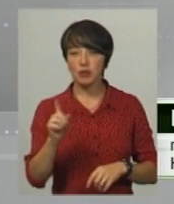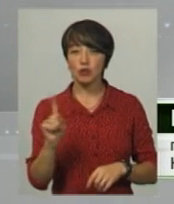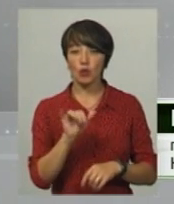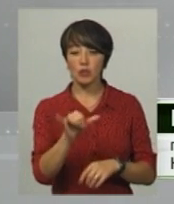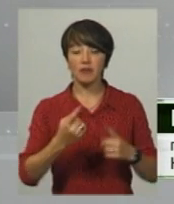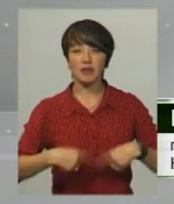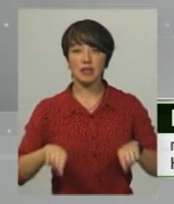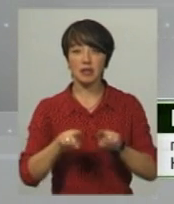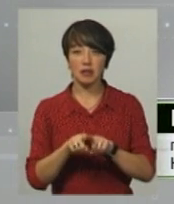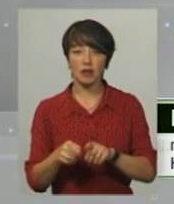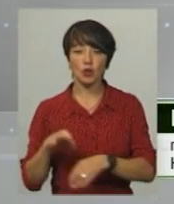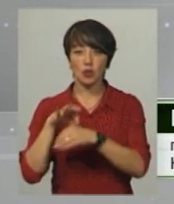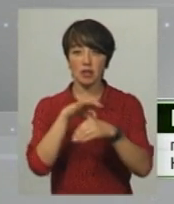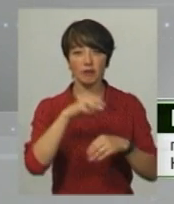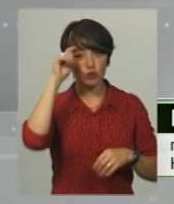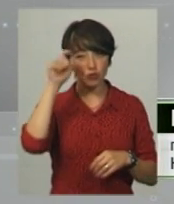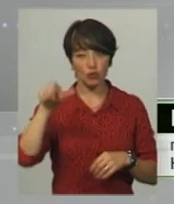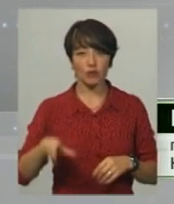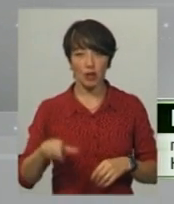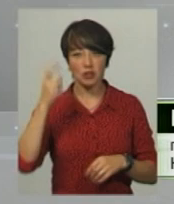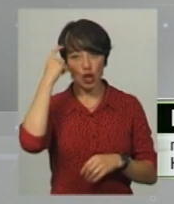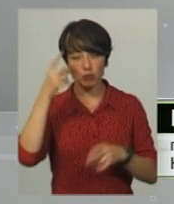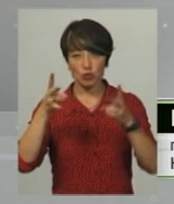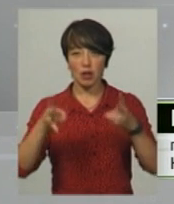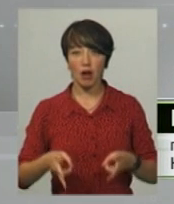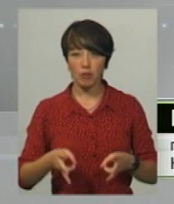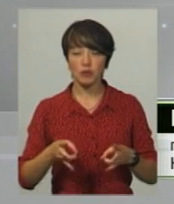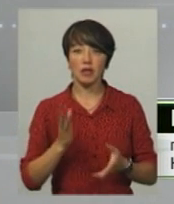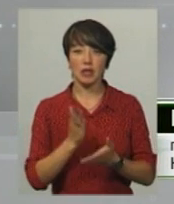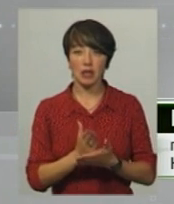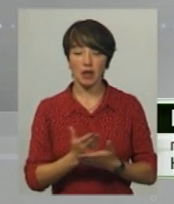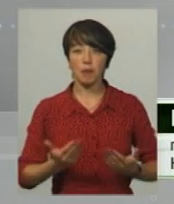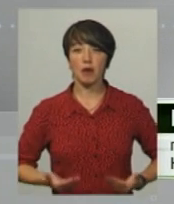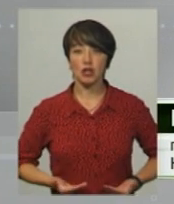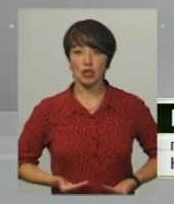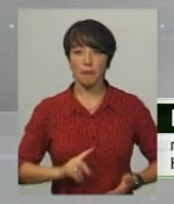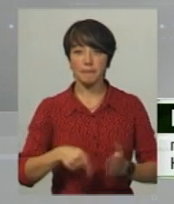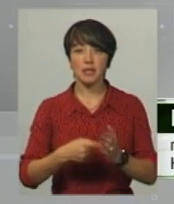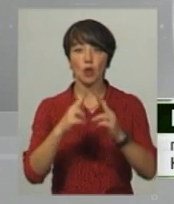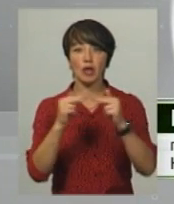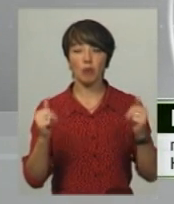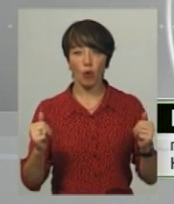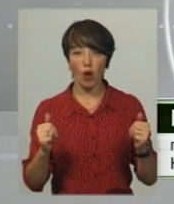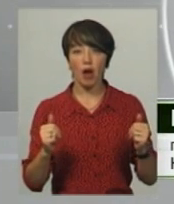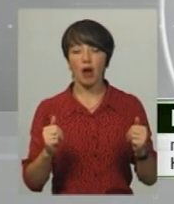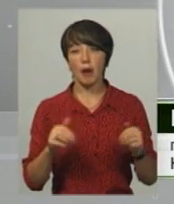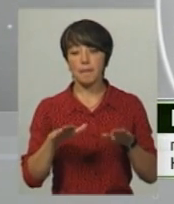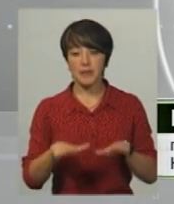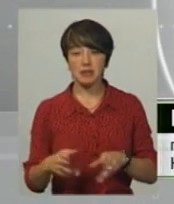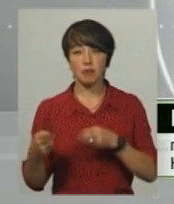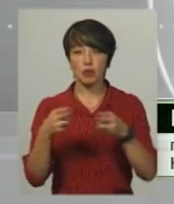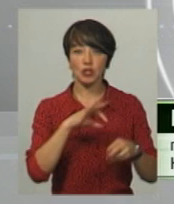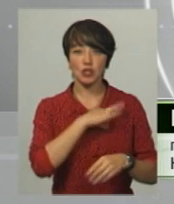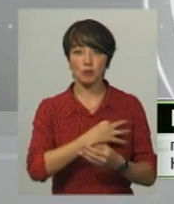них у відділення доставлений чоловік з черепно-мозковою травмою, він є мешканцем міста Дніпро. На місце події одразу виїхала